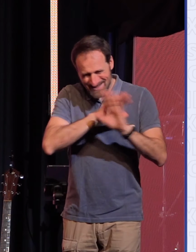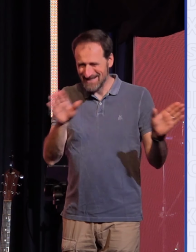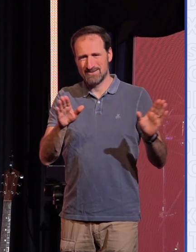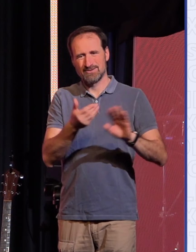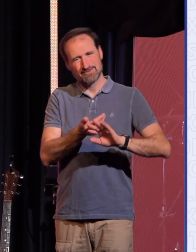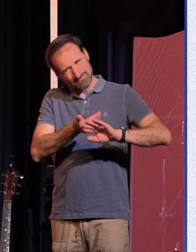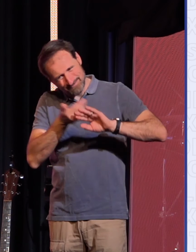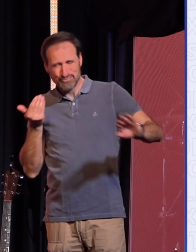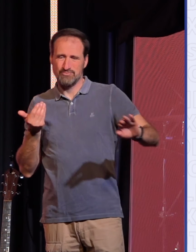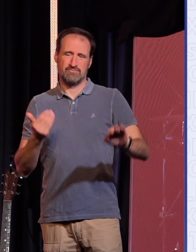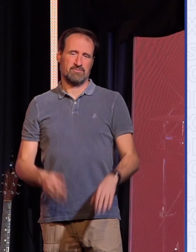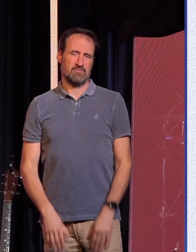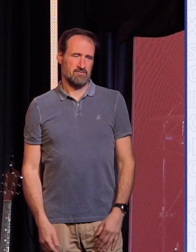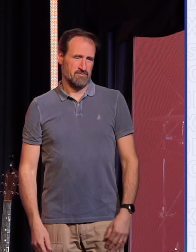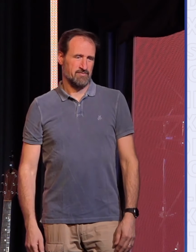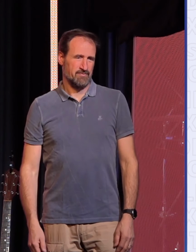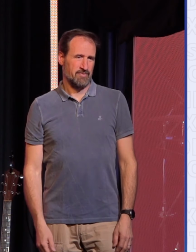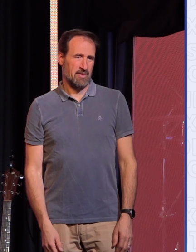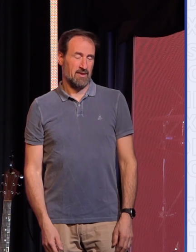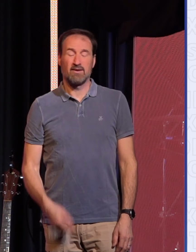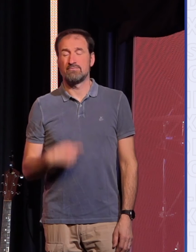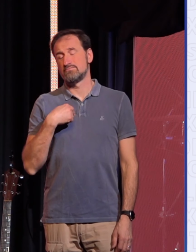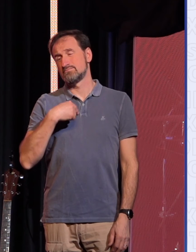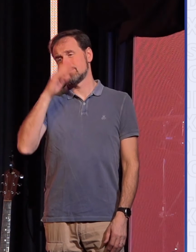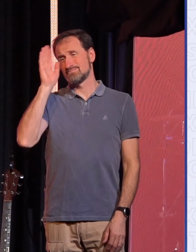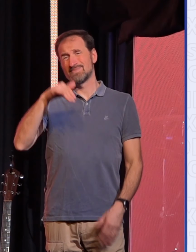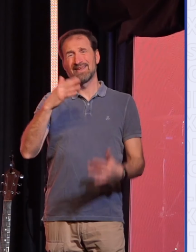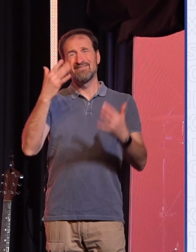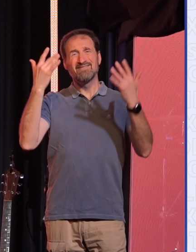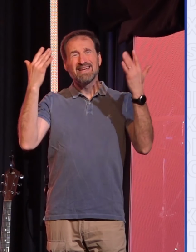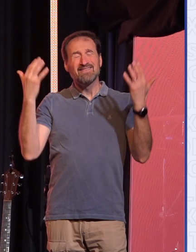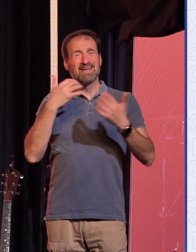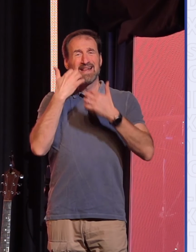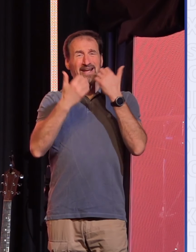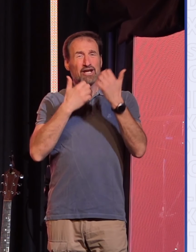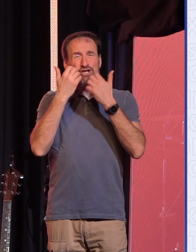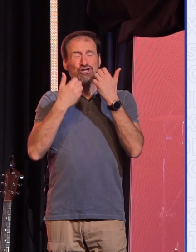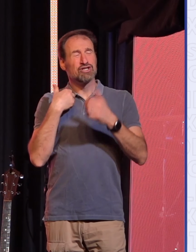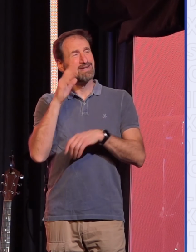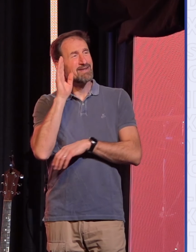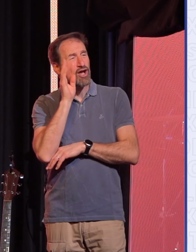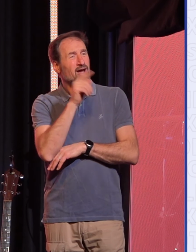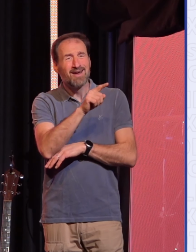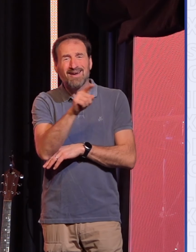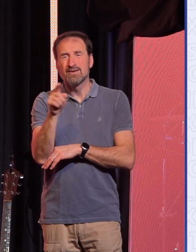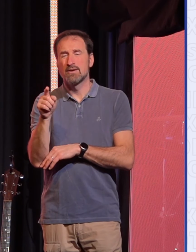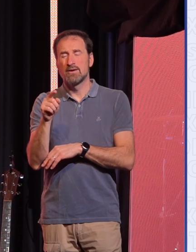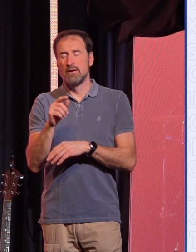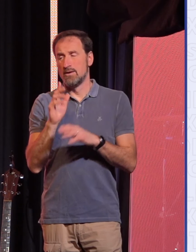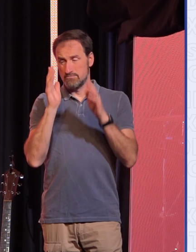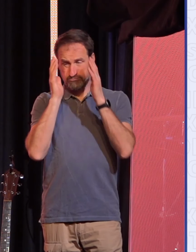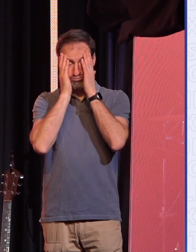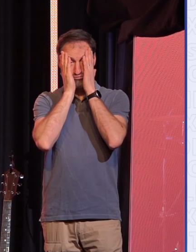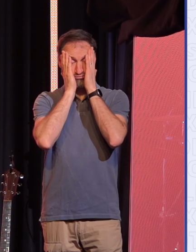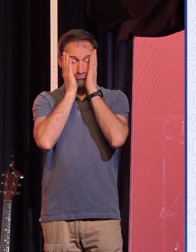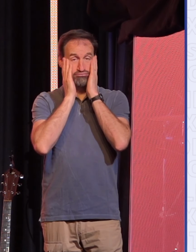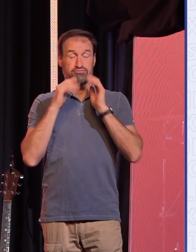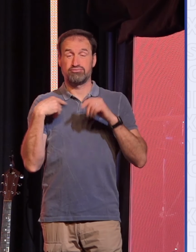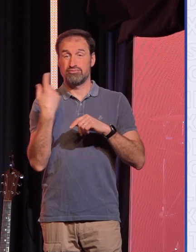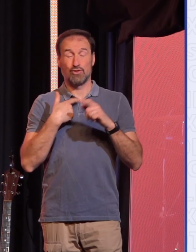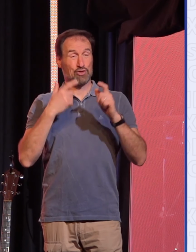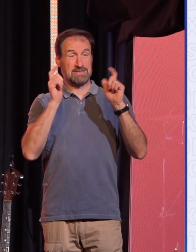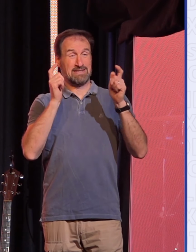Und ich habe genügend Geschichten schon gehört und auch selber durch Gespräche erfahren, wie verdreht es teilweise in unserer Gesellschaft mittlerweile ist, im ganzen